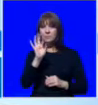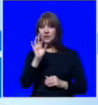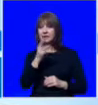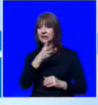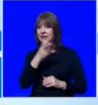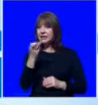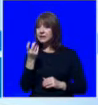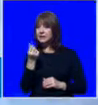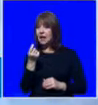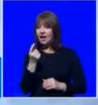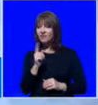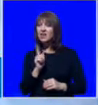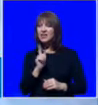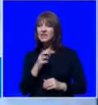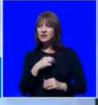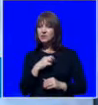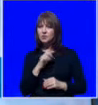много 250. Сигурна в...